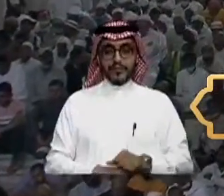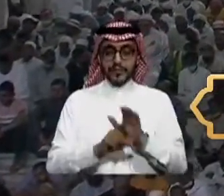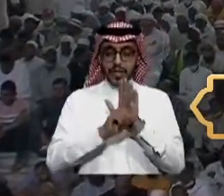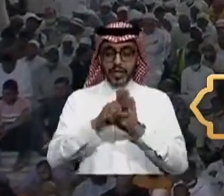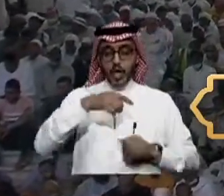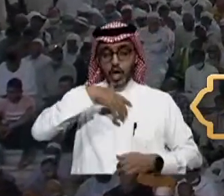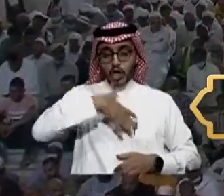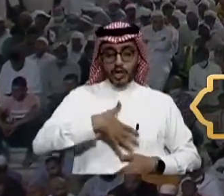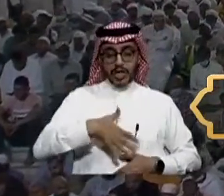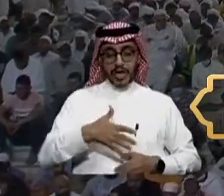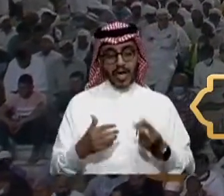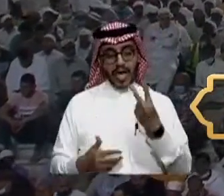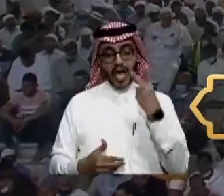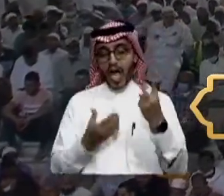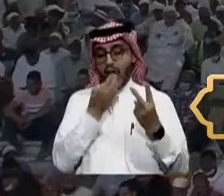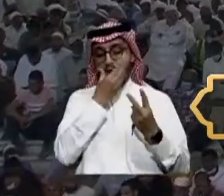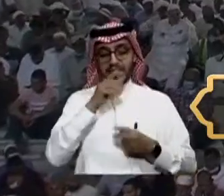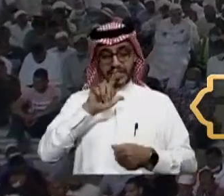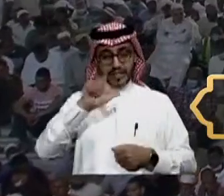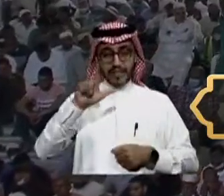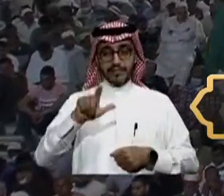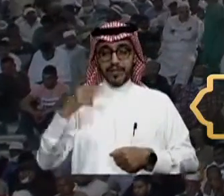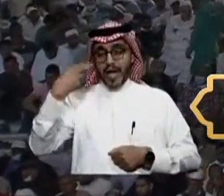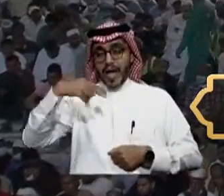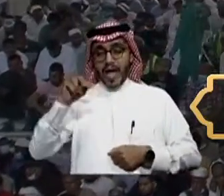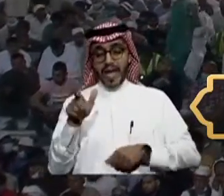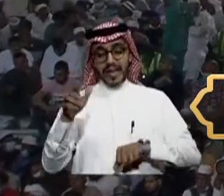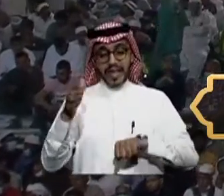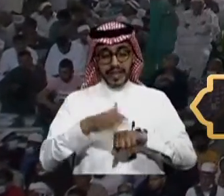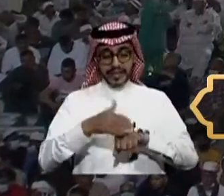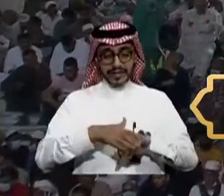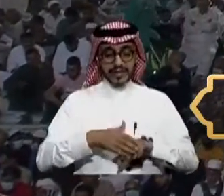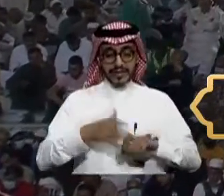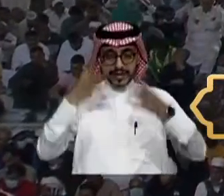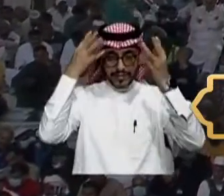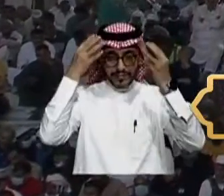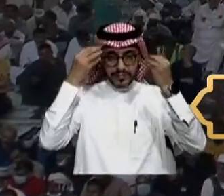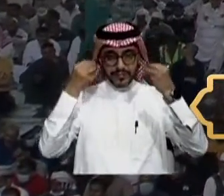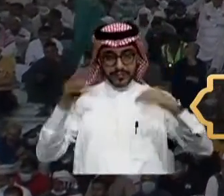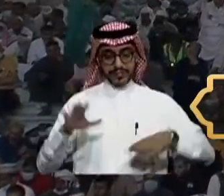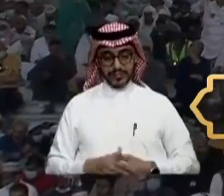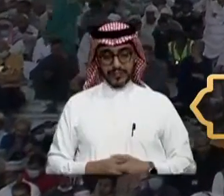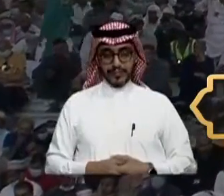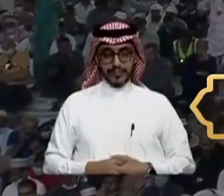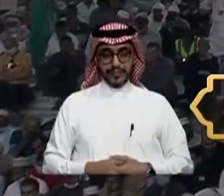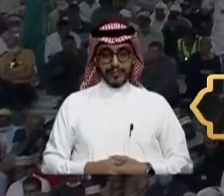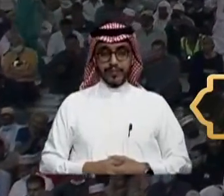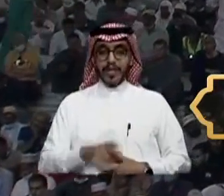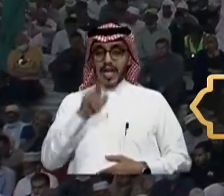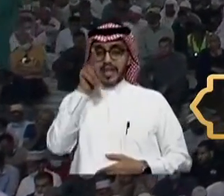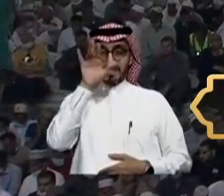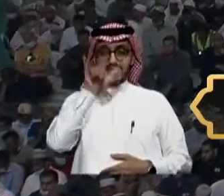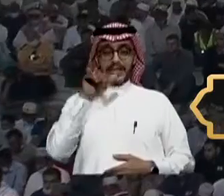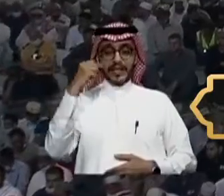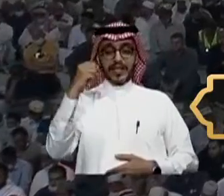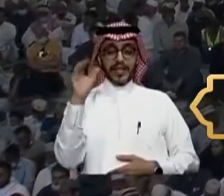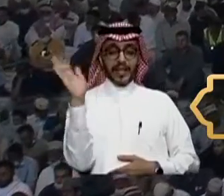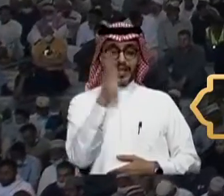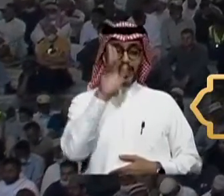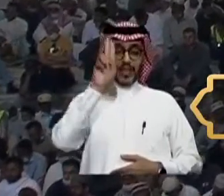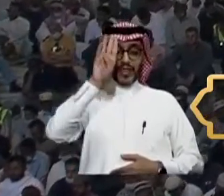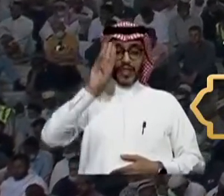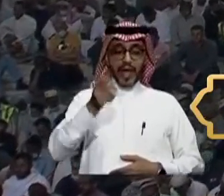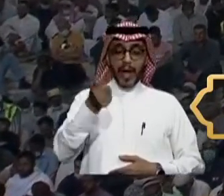الشيخان في صحيحيهما عن انس بن مالك رضي الله عنه عن زيد بن ثابت انه